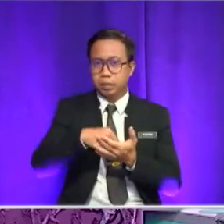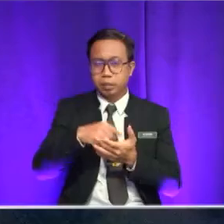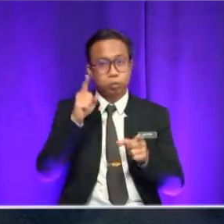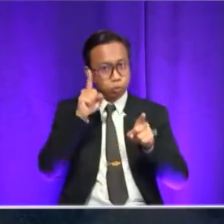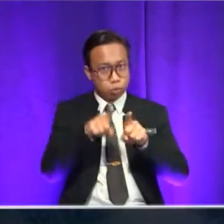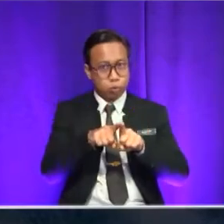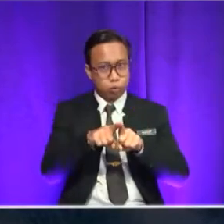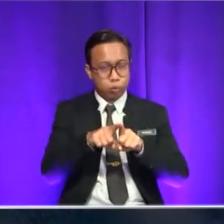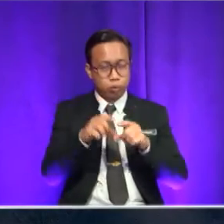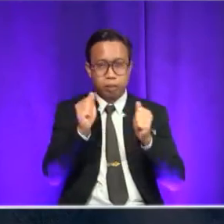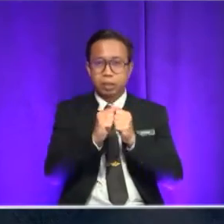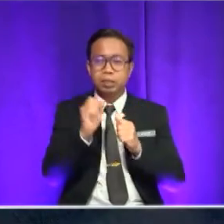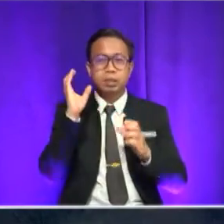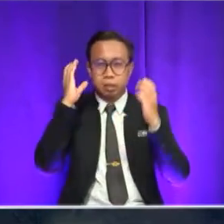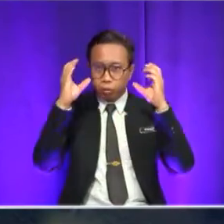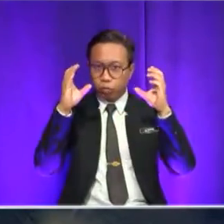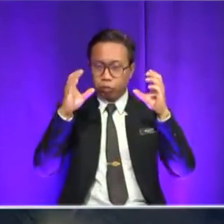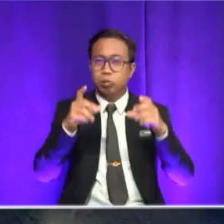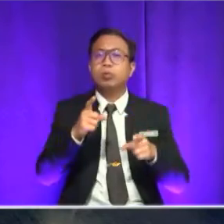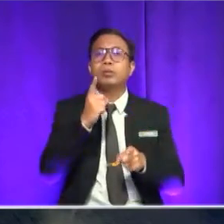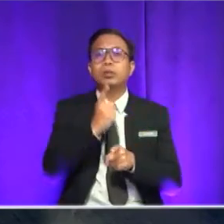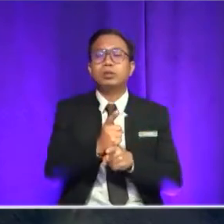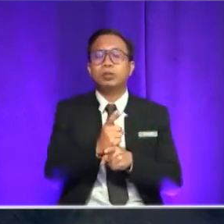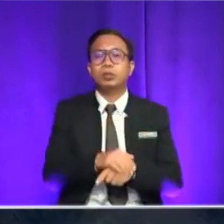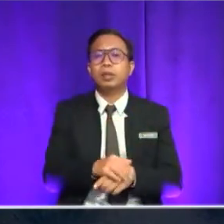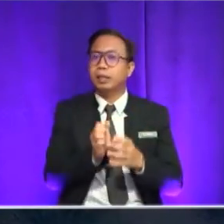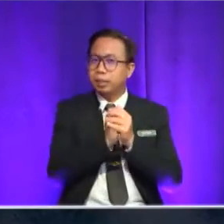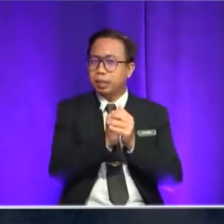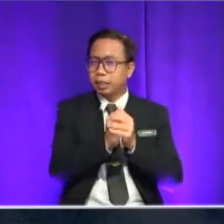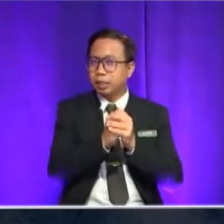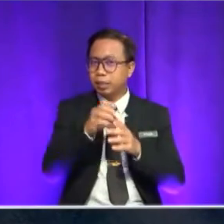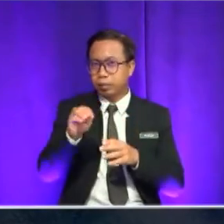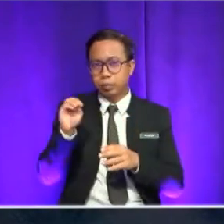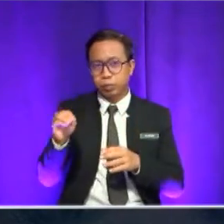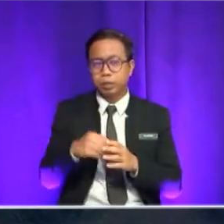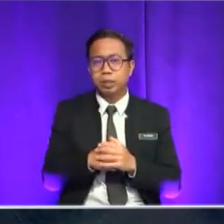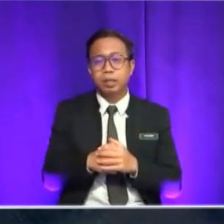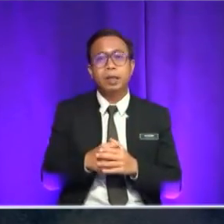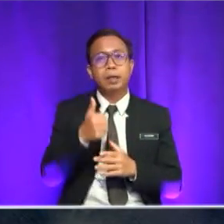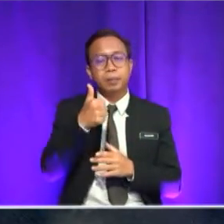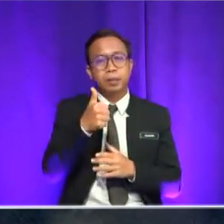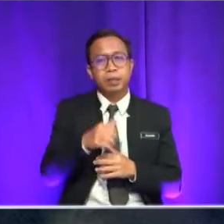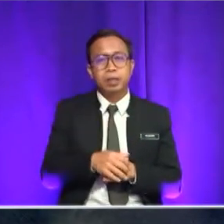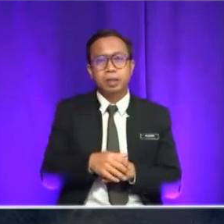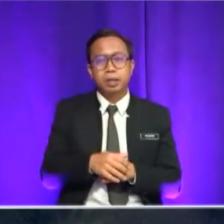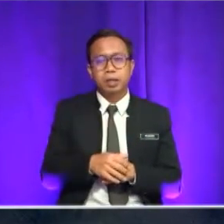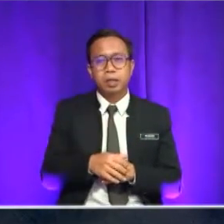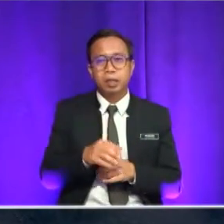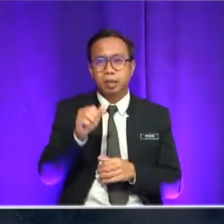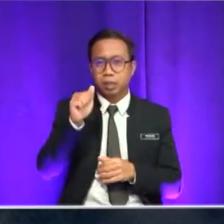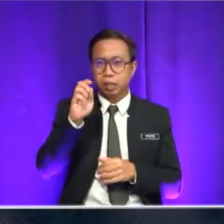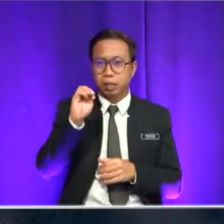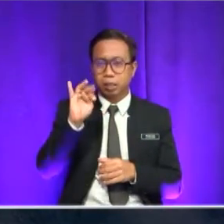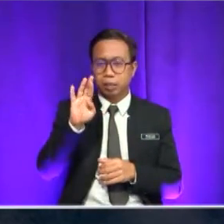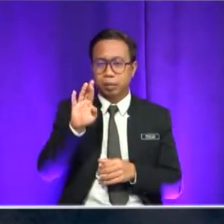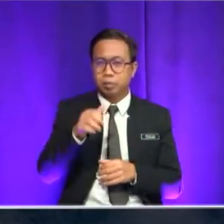cikgu? Saya sangat-sangat setuju 100%. Baiklah. Okey, baik, tanya boleh mengucapkan kepada semua. Memang jadinya hebat. Jadinya, Irfan, nampaknya Amir